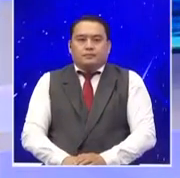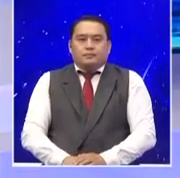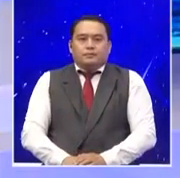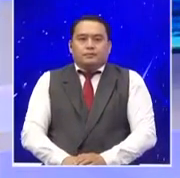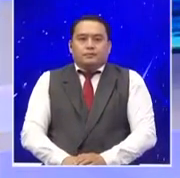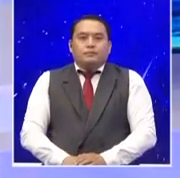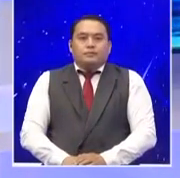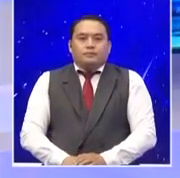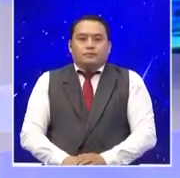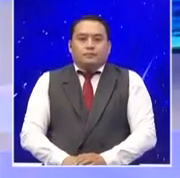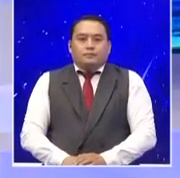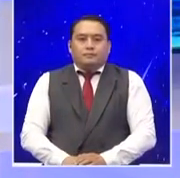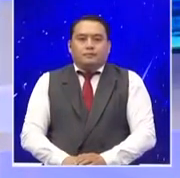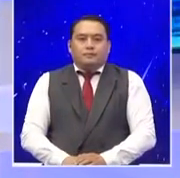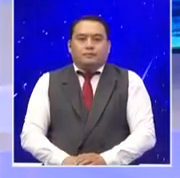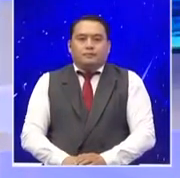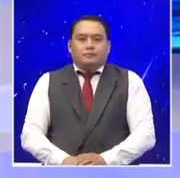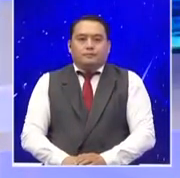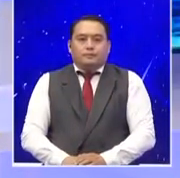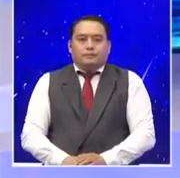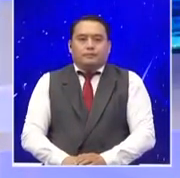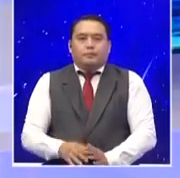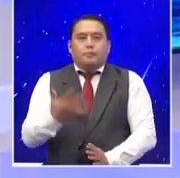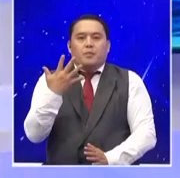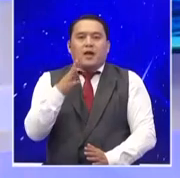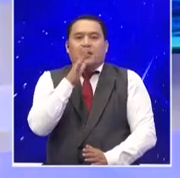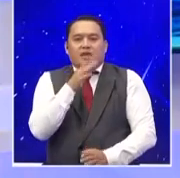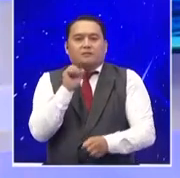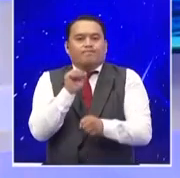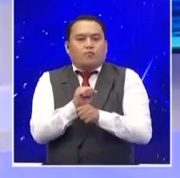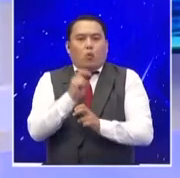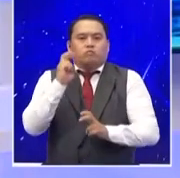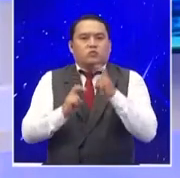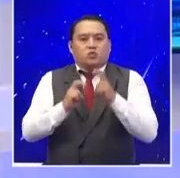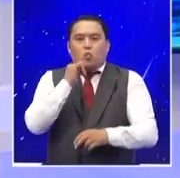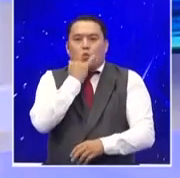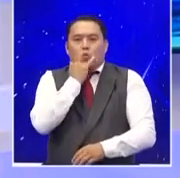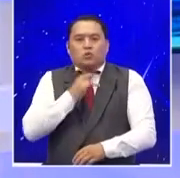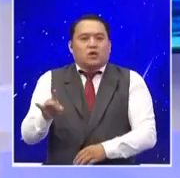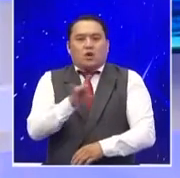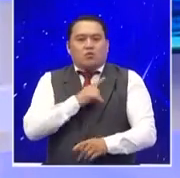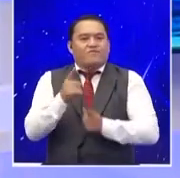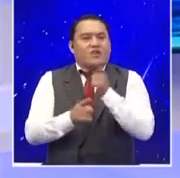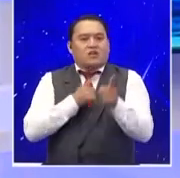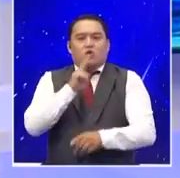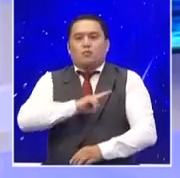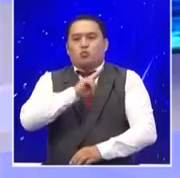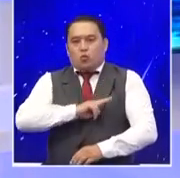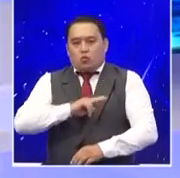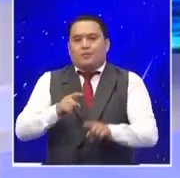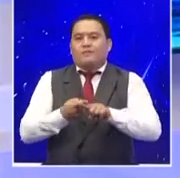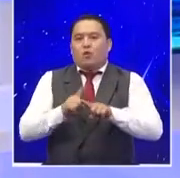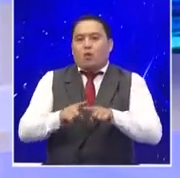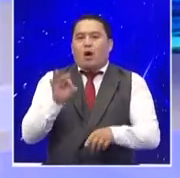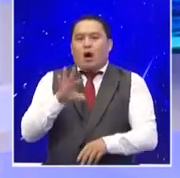А мы продолжаем выпуск. Снова в деле. После пятилетнего простоя крупная птицефабрика в Уйгурском районе возобновляет производство.